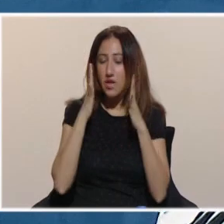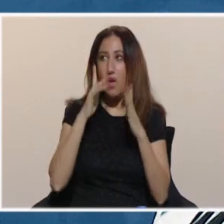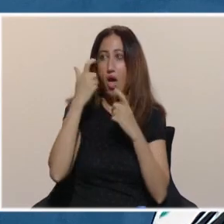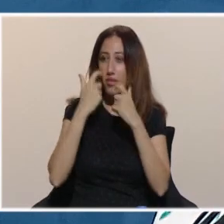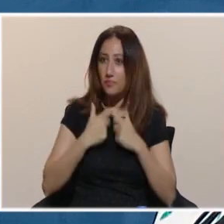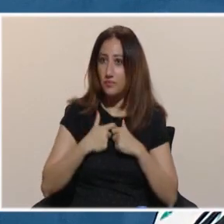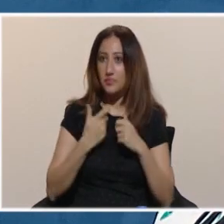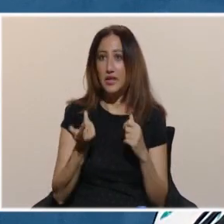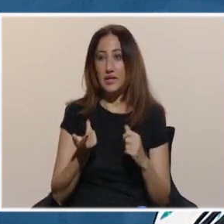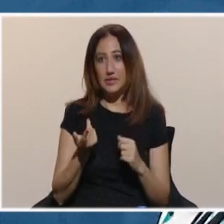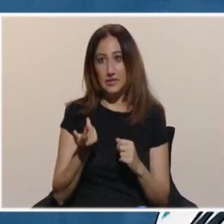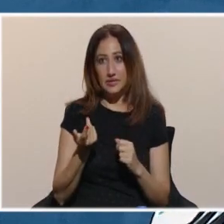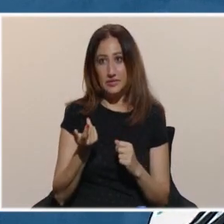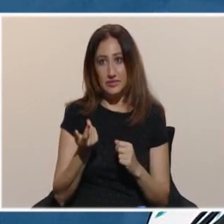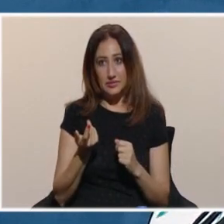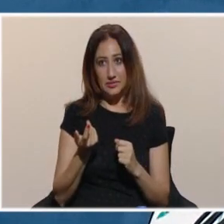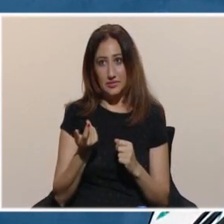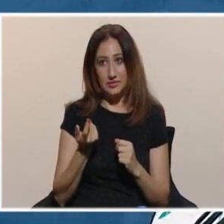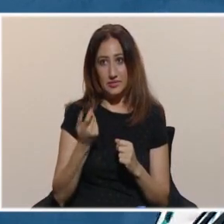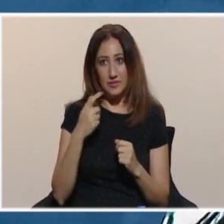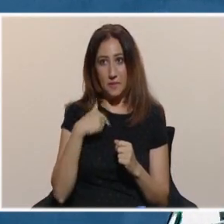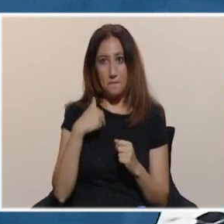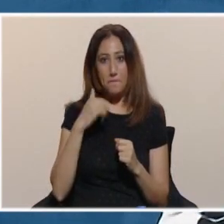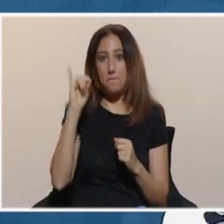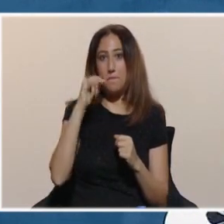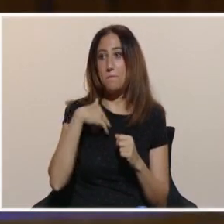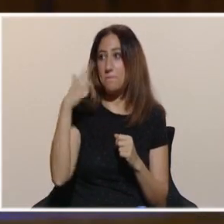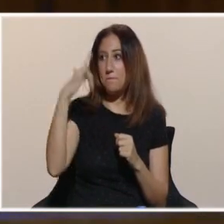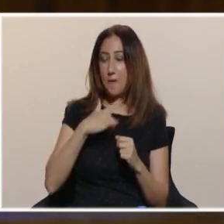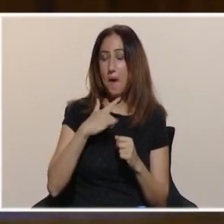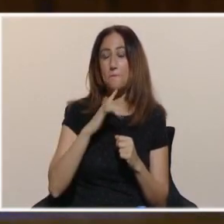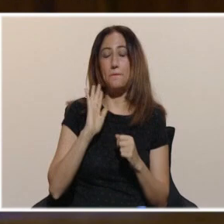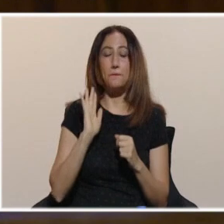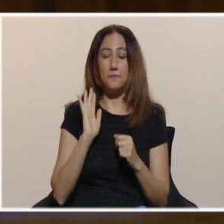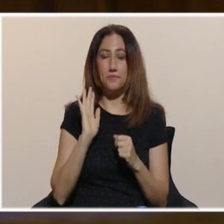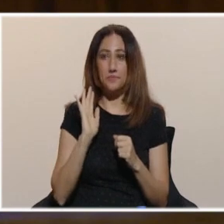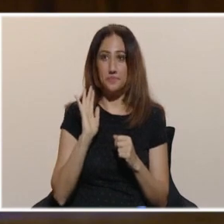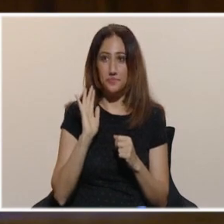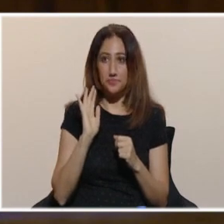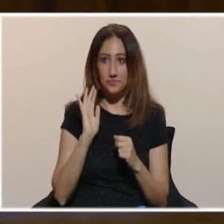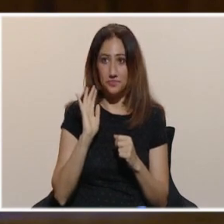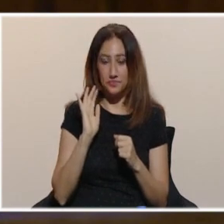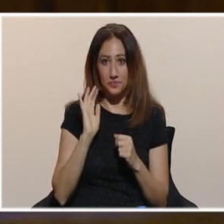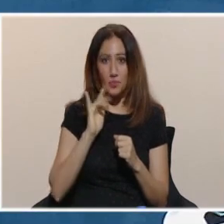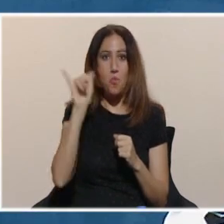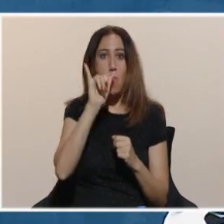واني احس ان انا يعني ماليه عينه ومكفيه. يعني ايه الصفه اللي انت شايفاها لازم تكون موجوده